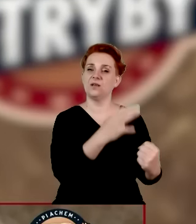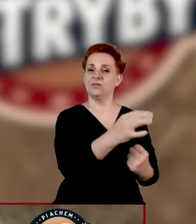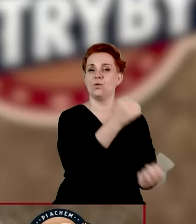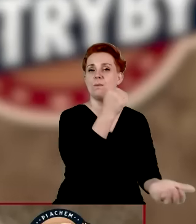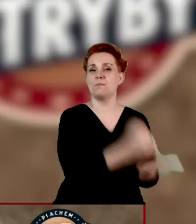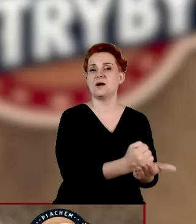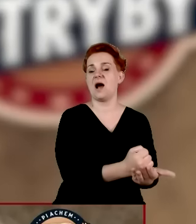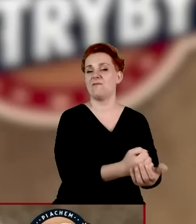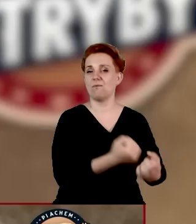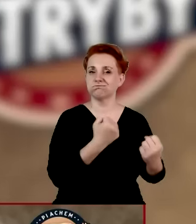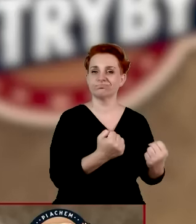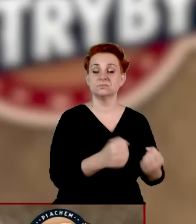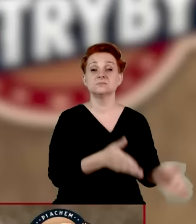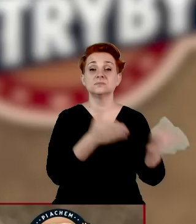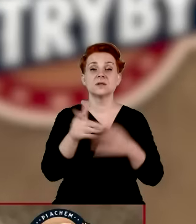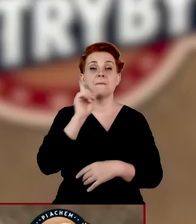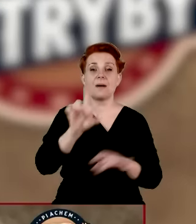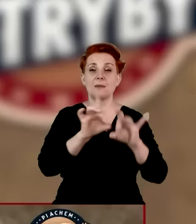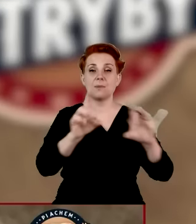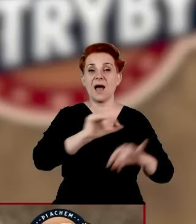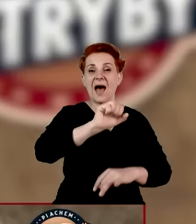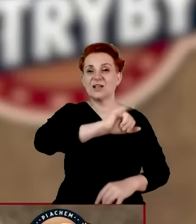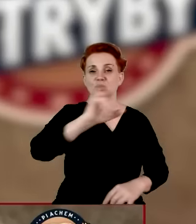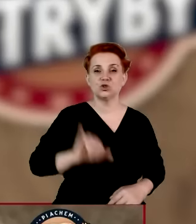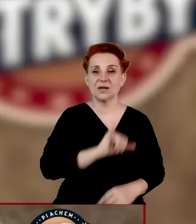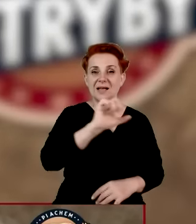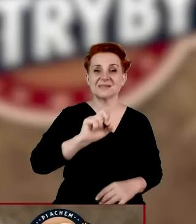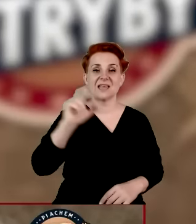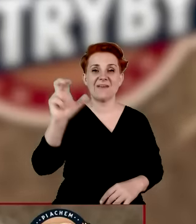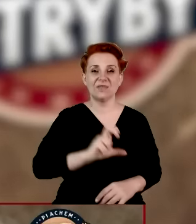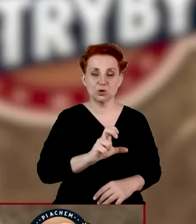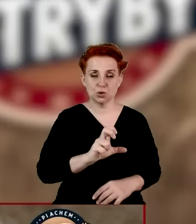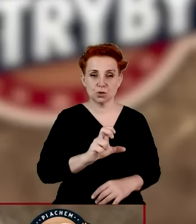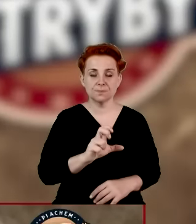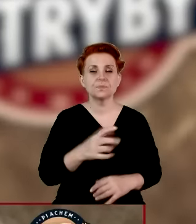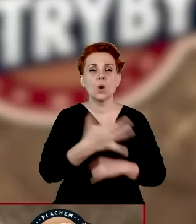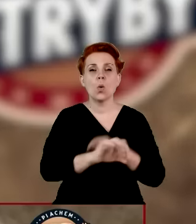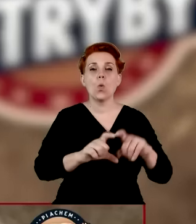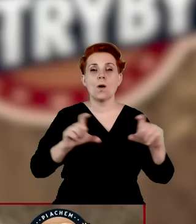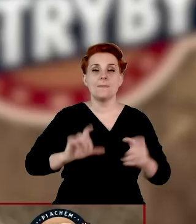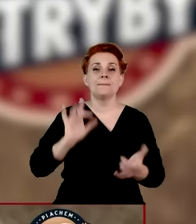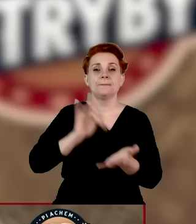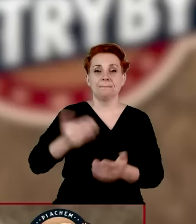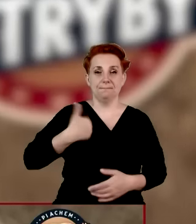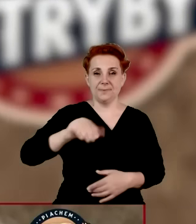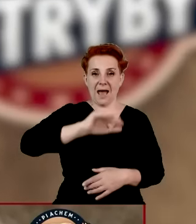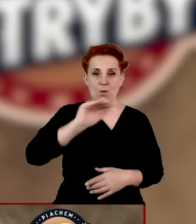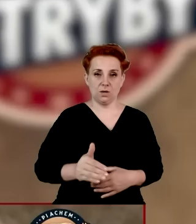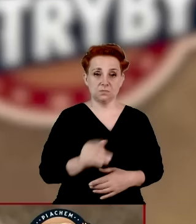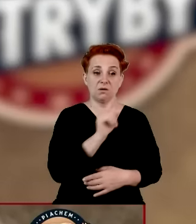prawniczej oraz pan profesor Andrzej Jackiewicz Uniwersytet w Białymstoku byli